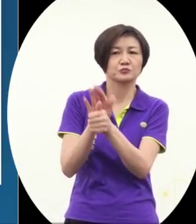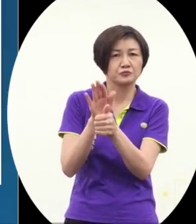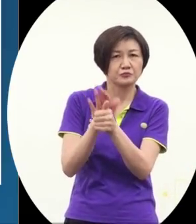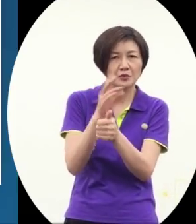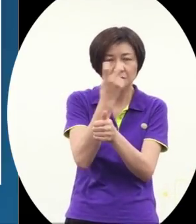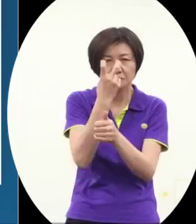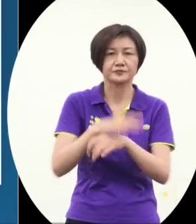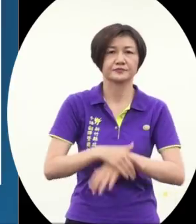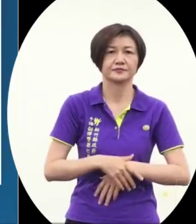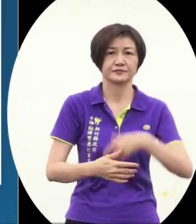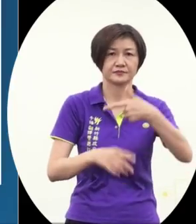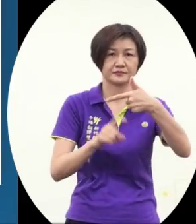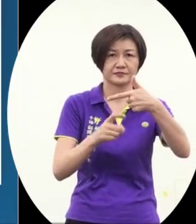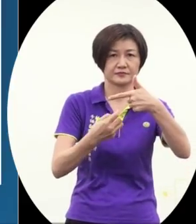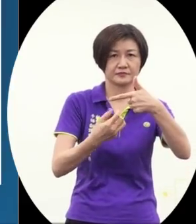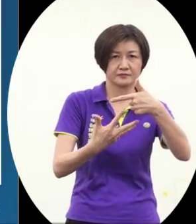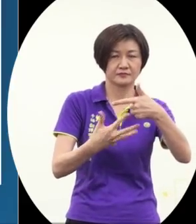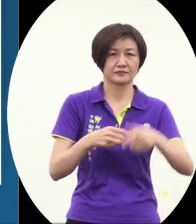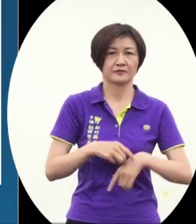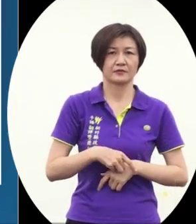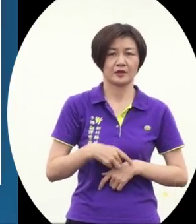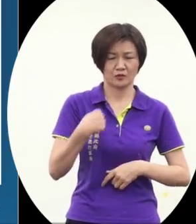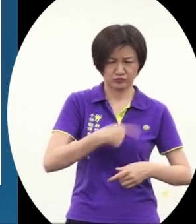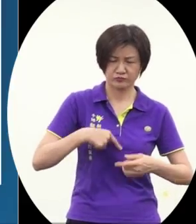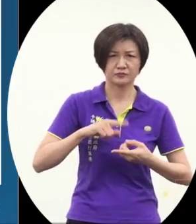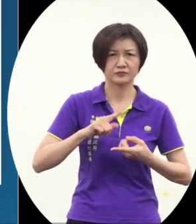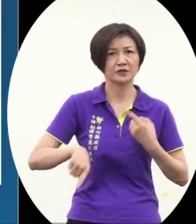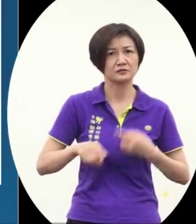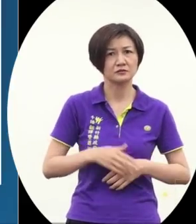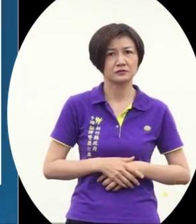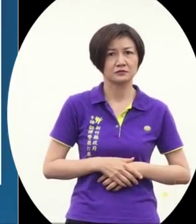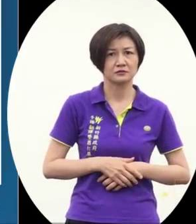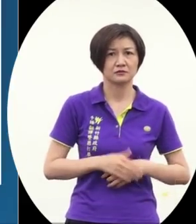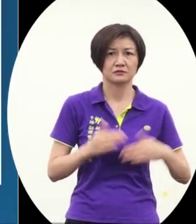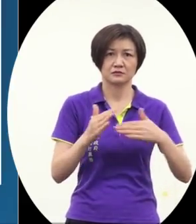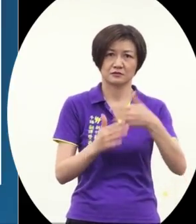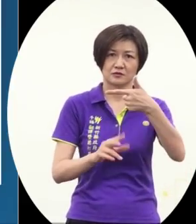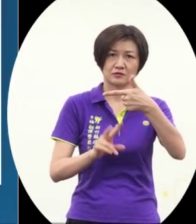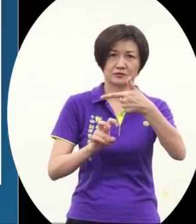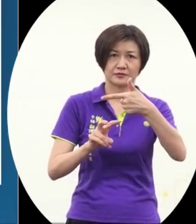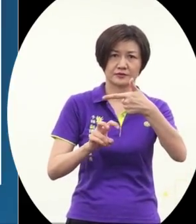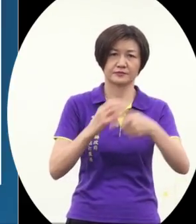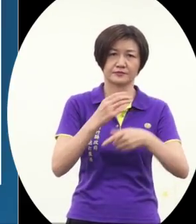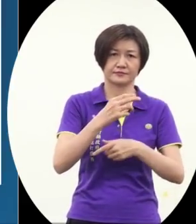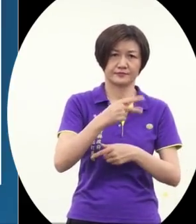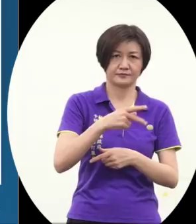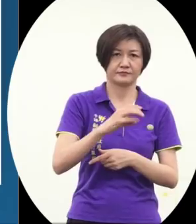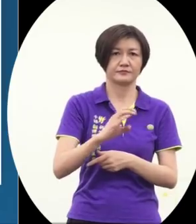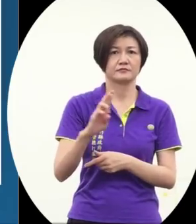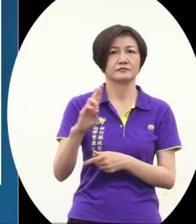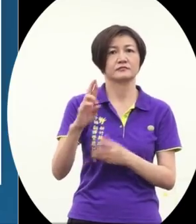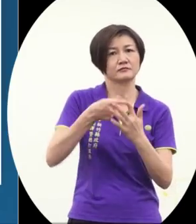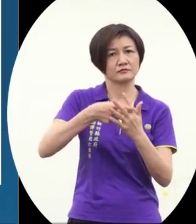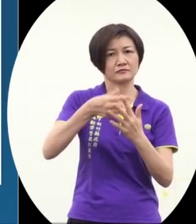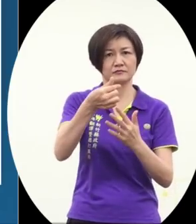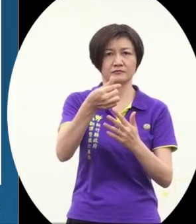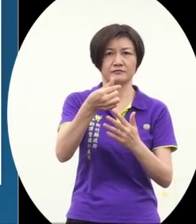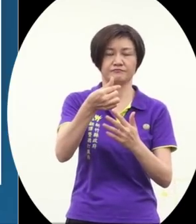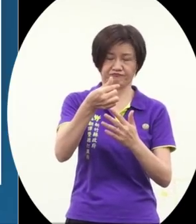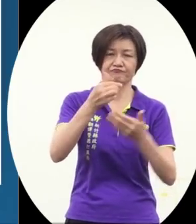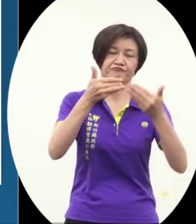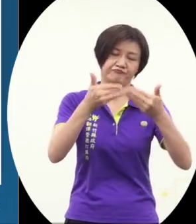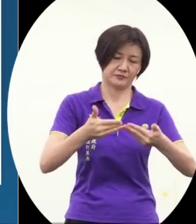在6月18号出现状况，到6月22号 PCR 确诊，确